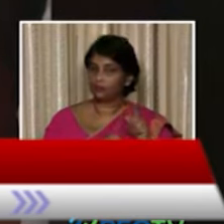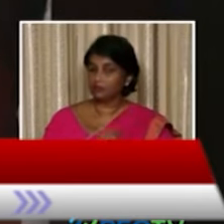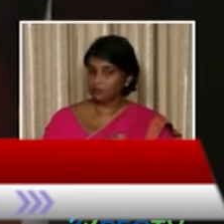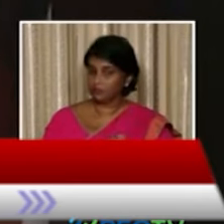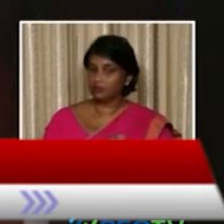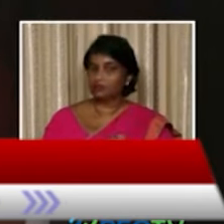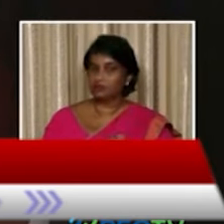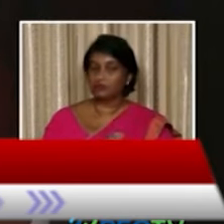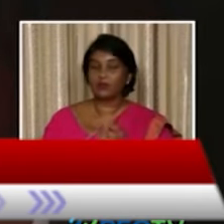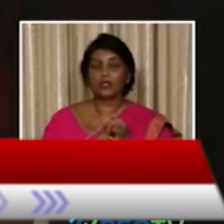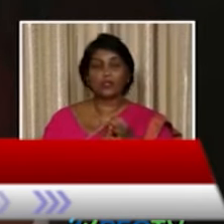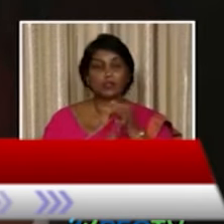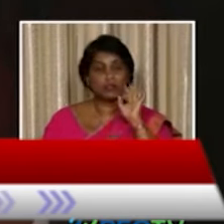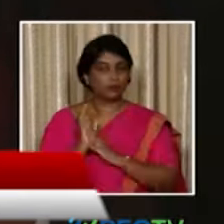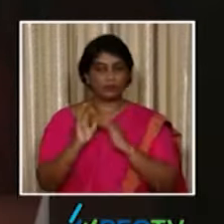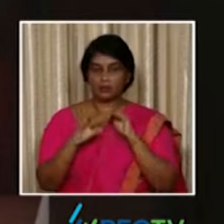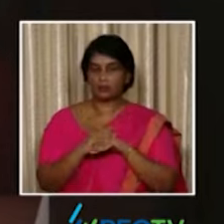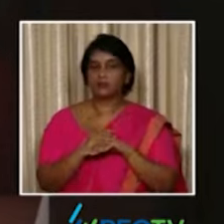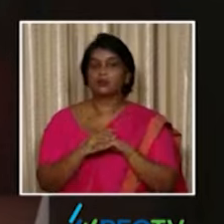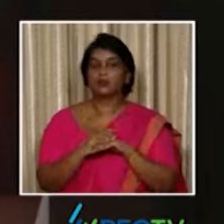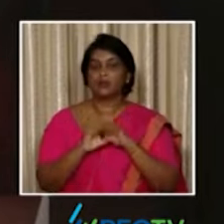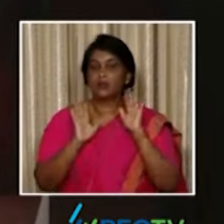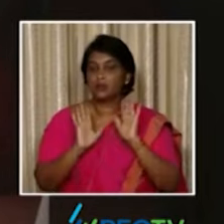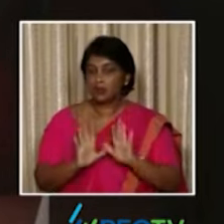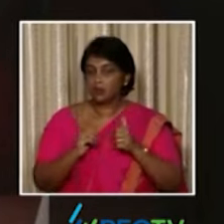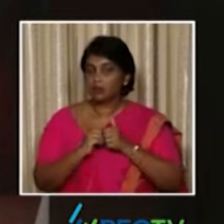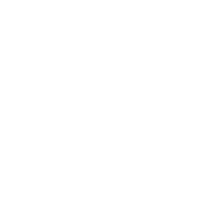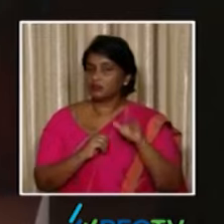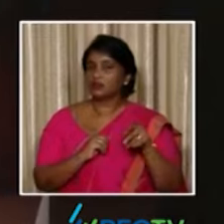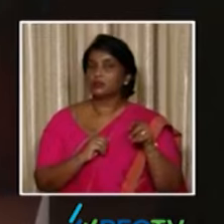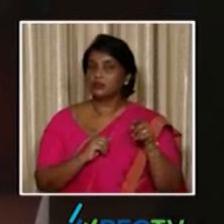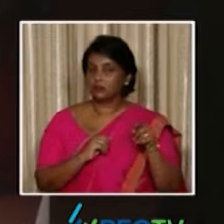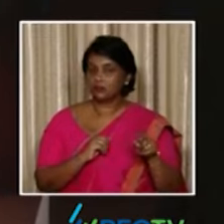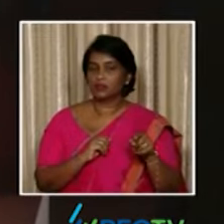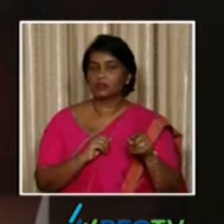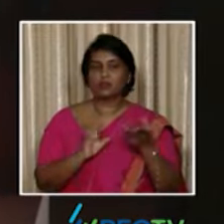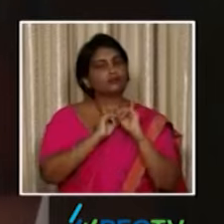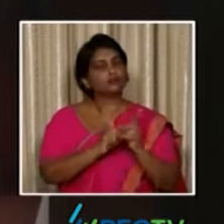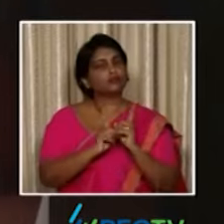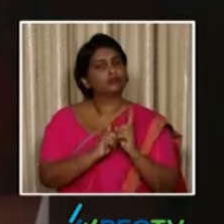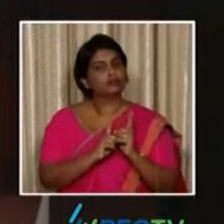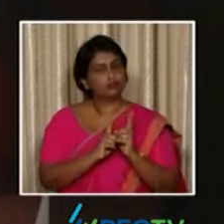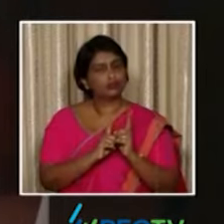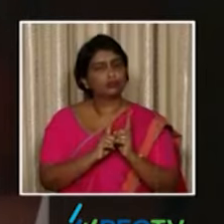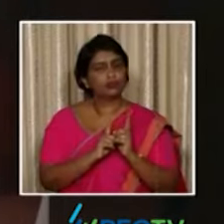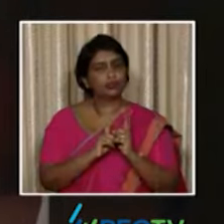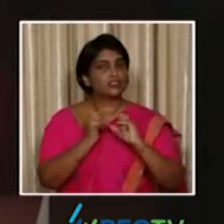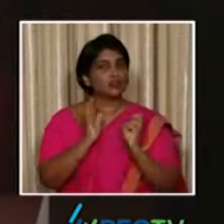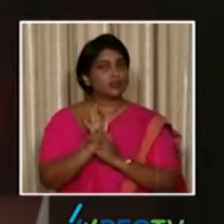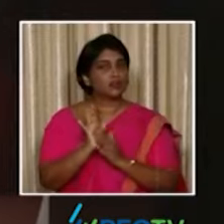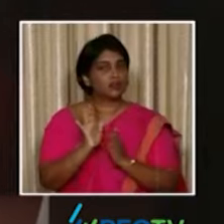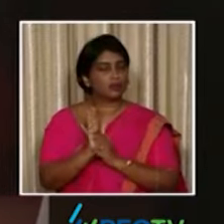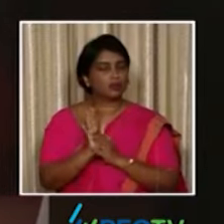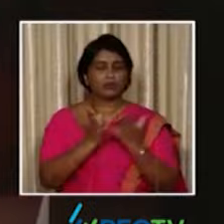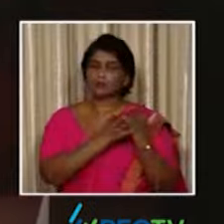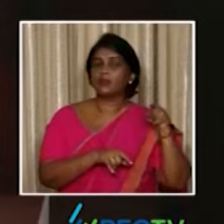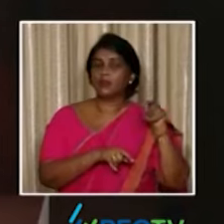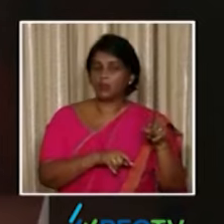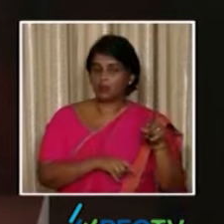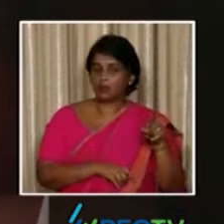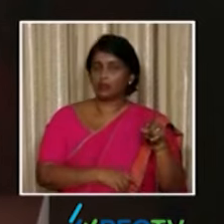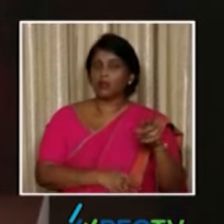වීම ජනාධිපතිවරයාත් අනුමත කරා. නමුත් දැන් සිද්ධ වෙලා තියෙන්නේ අර පත් කරපු ඉන්ටරිම් කමිටි එක අහෝසි වීම